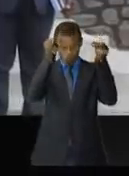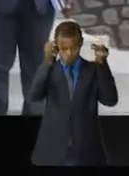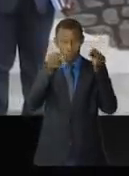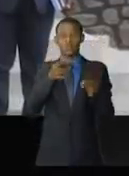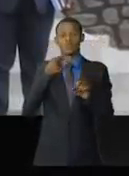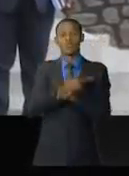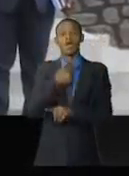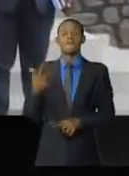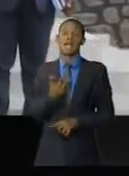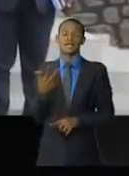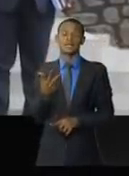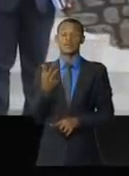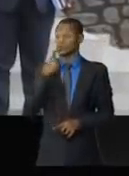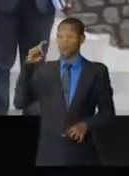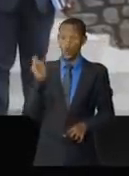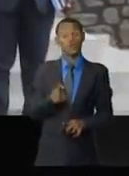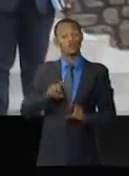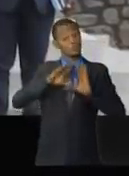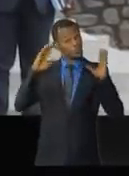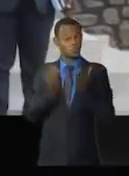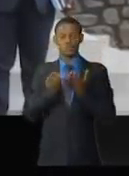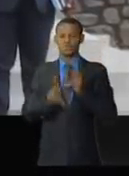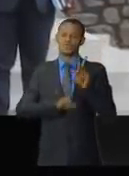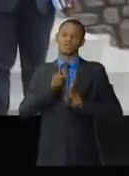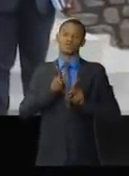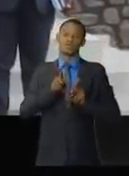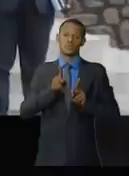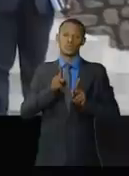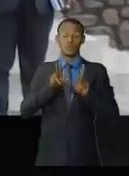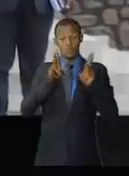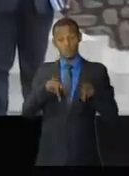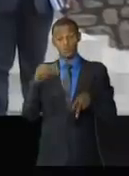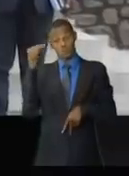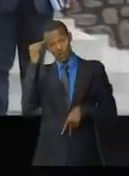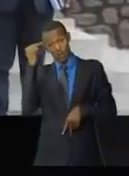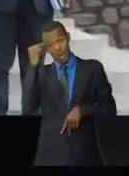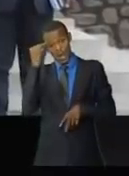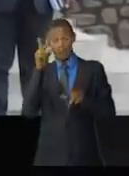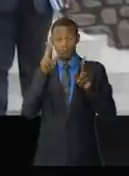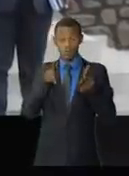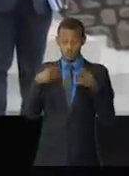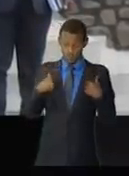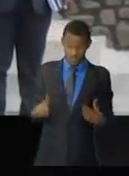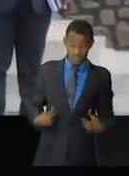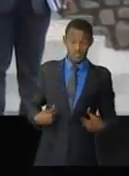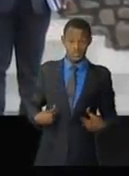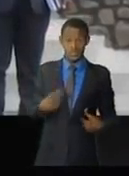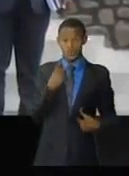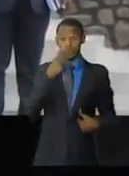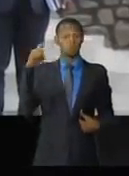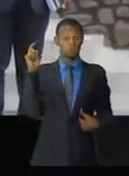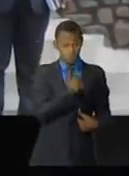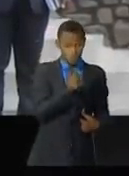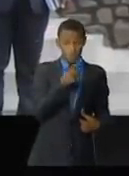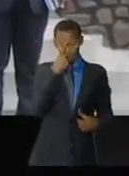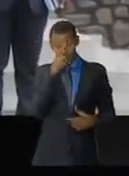tous les contribuables, personnes morales et physiques, assujettis à l'impôt foncier, à l'impôt sur les